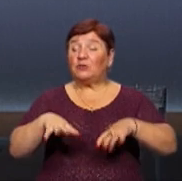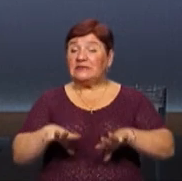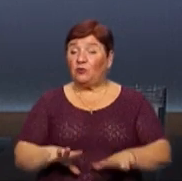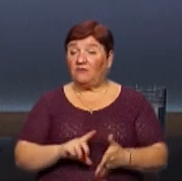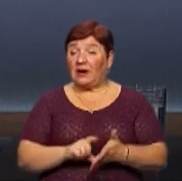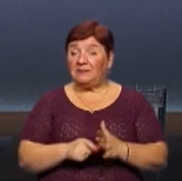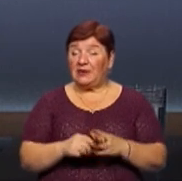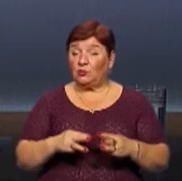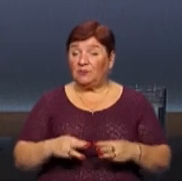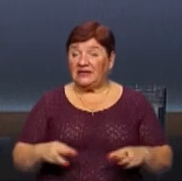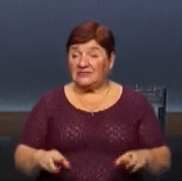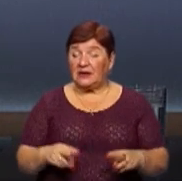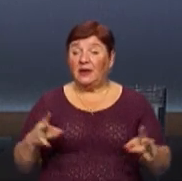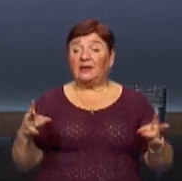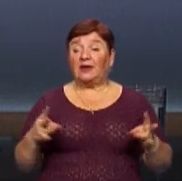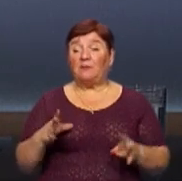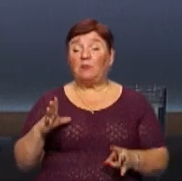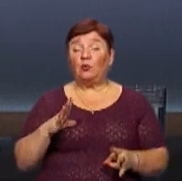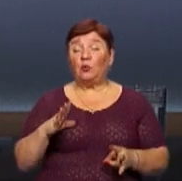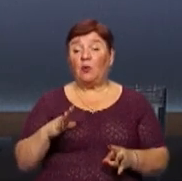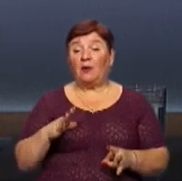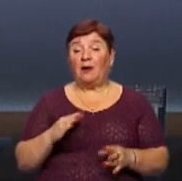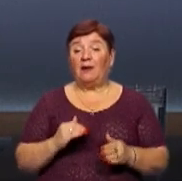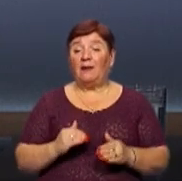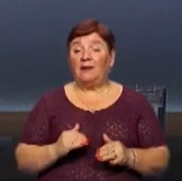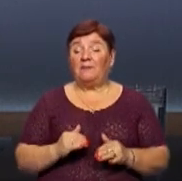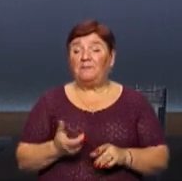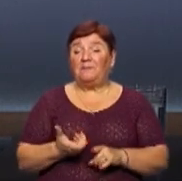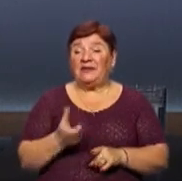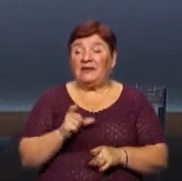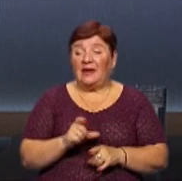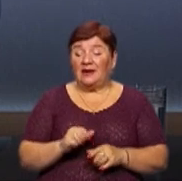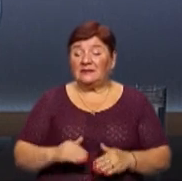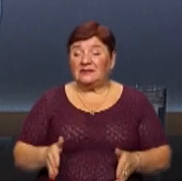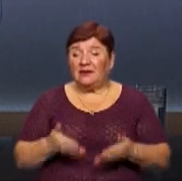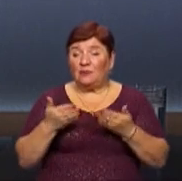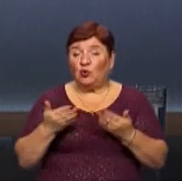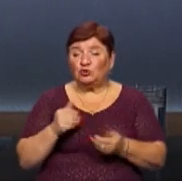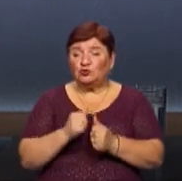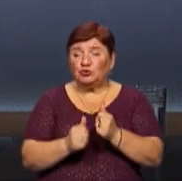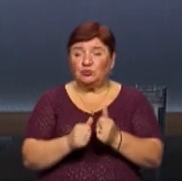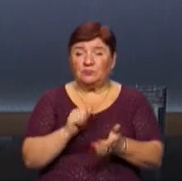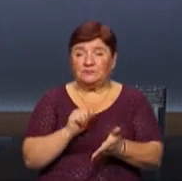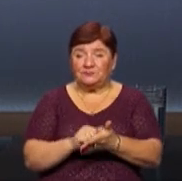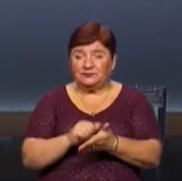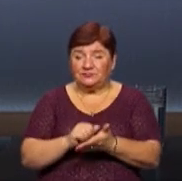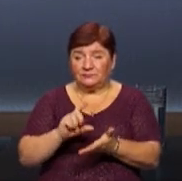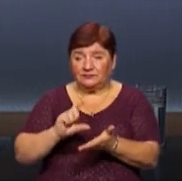міністрів, і тим паче, ви кажете, треба було підняти кожну справу. І скільки, ну, до речі, у нас таких